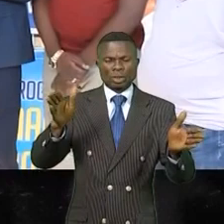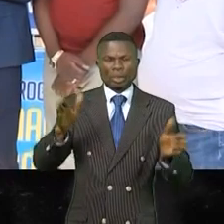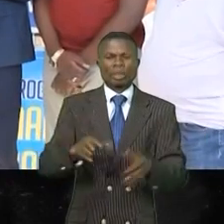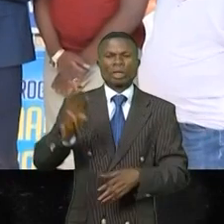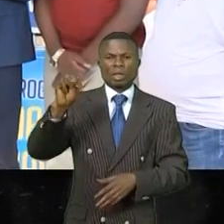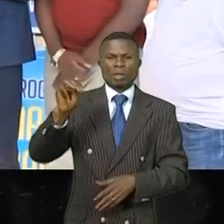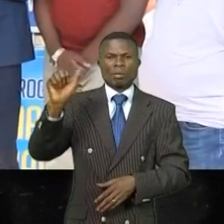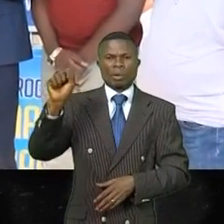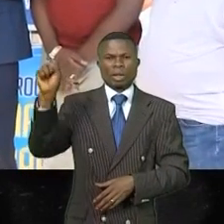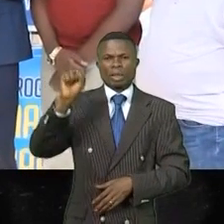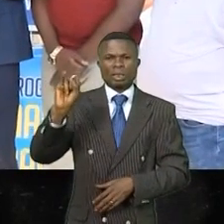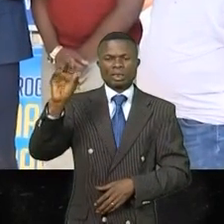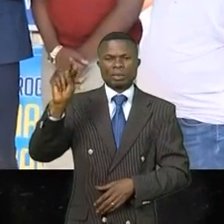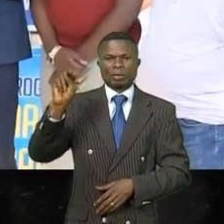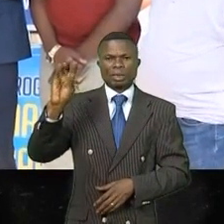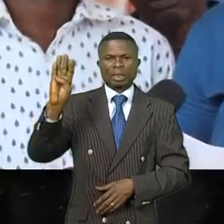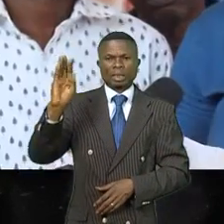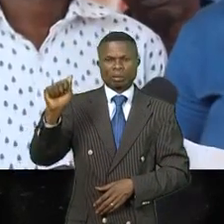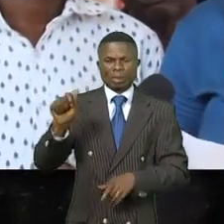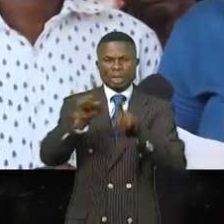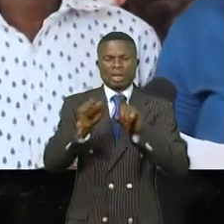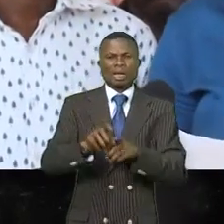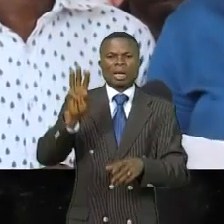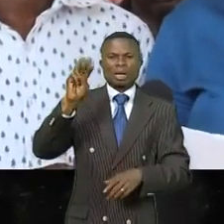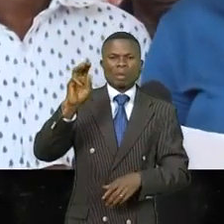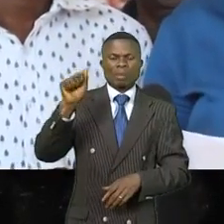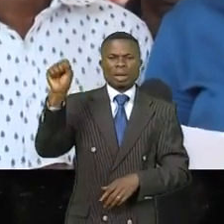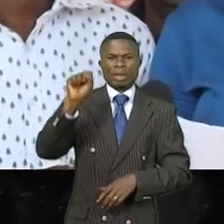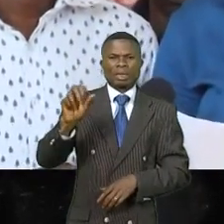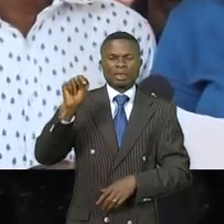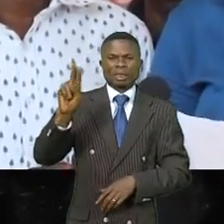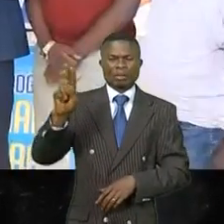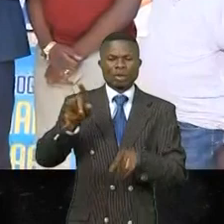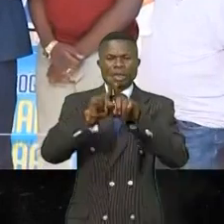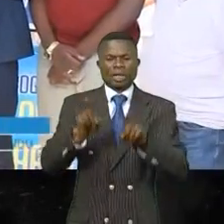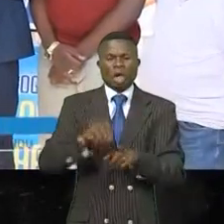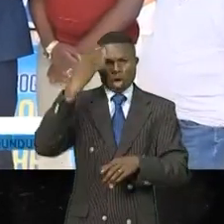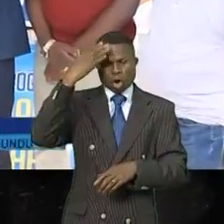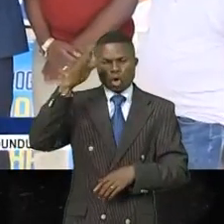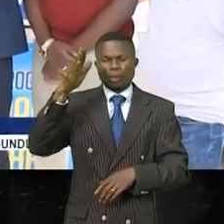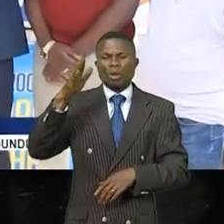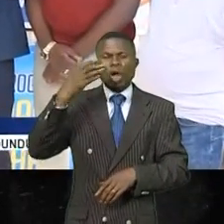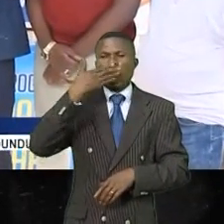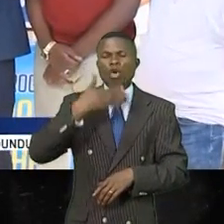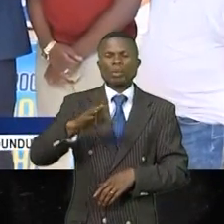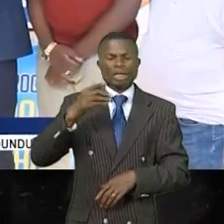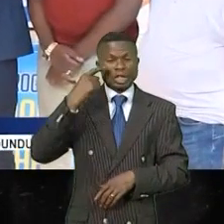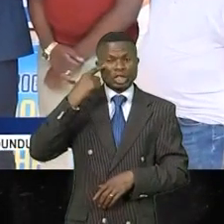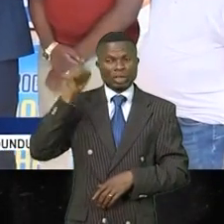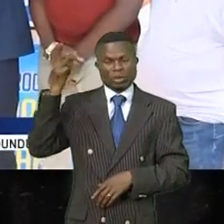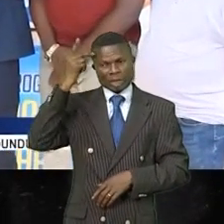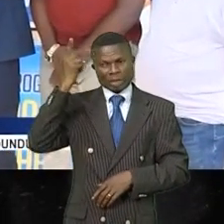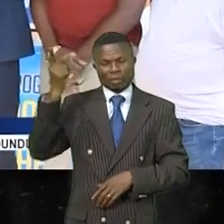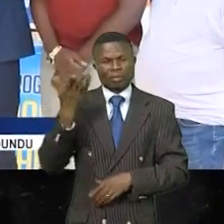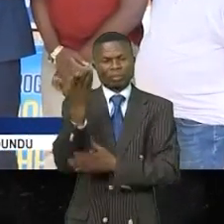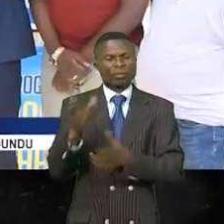Massima Nimba, de Masamouna ainsi qu'à l'hôpital sino-congolais. Appelons à l'unité et à la